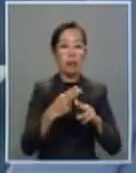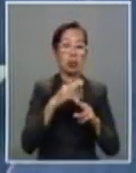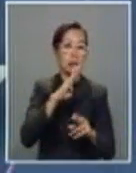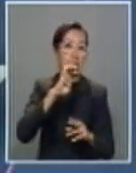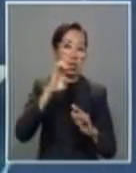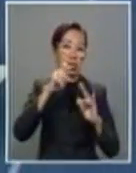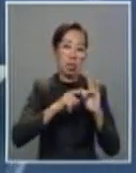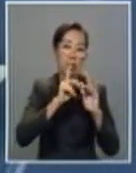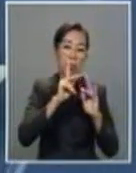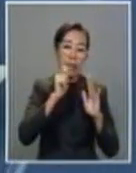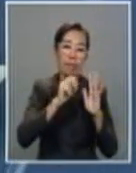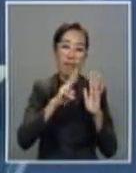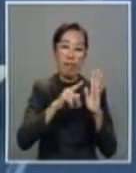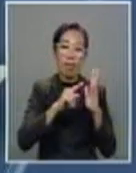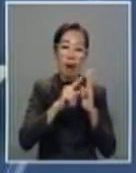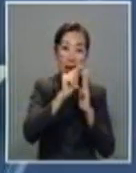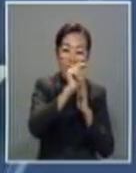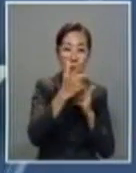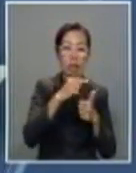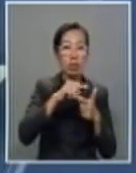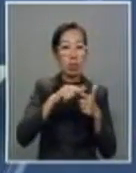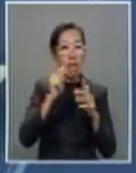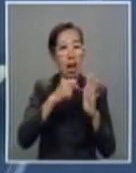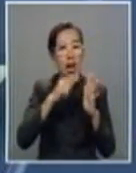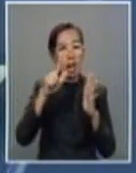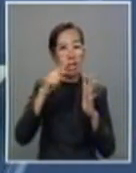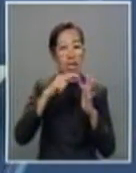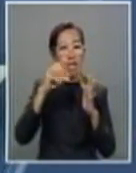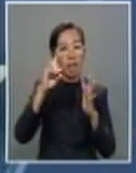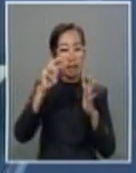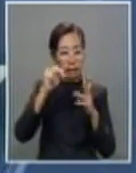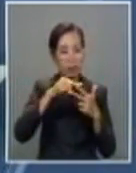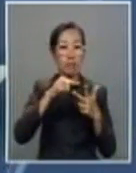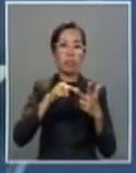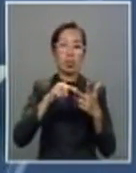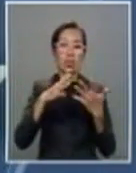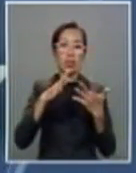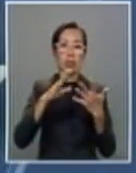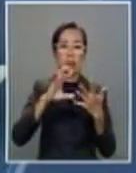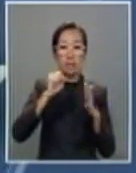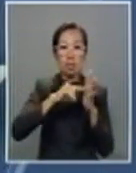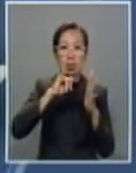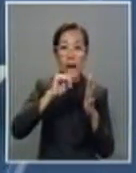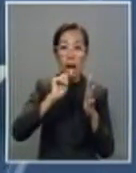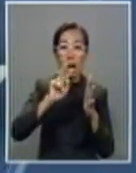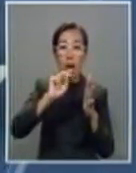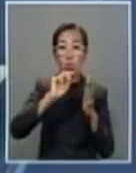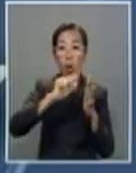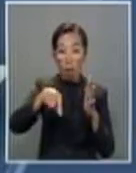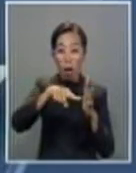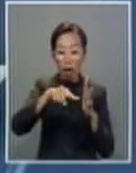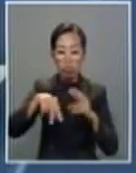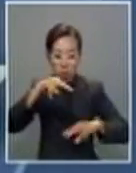าลาดินนะฮะแพเฉลิมชัยแพสายทองนะครับแต่ละแพนี่ก็ปรากฏว่ามีเด็กเยาว